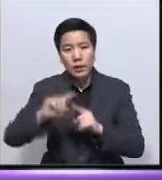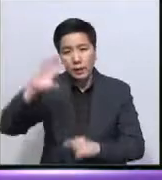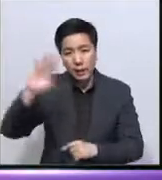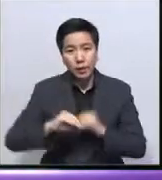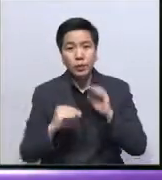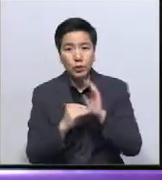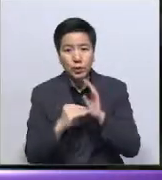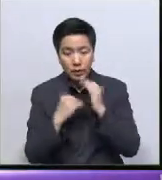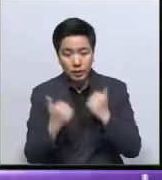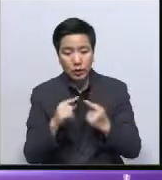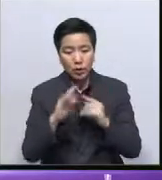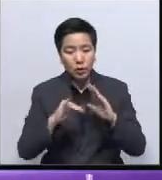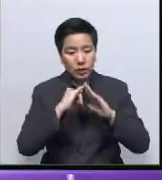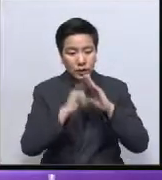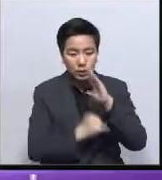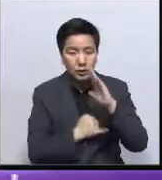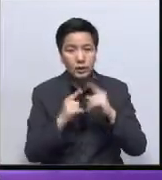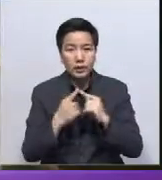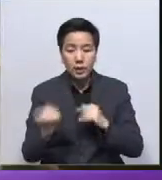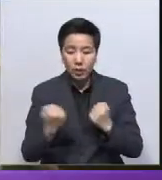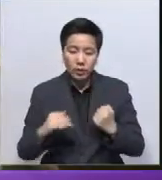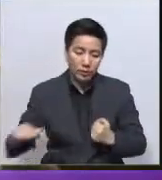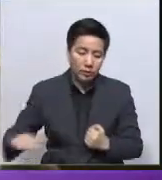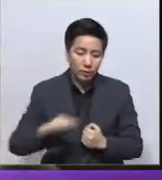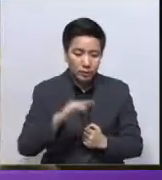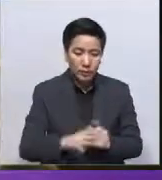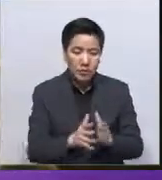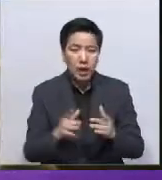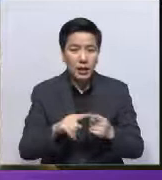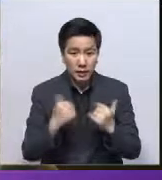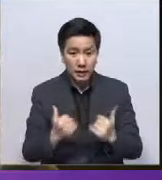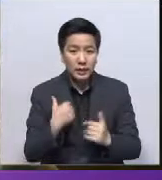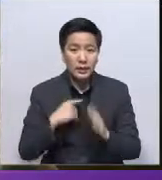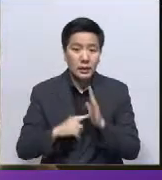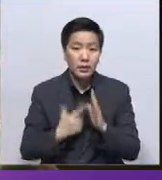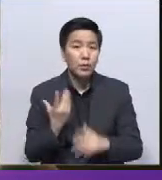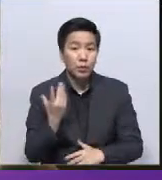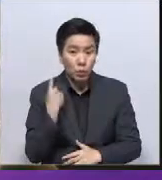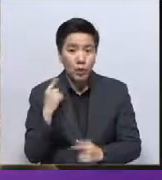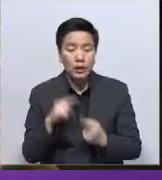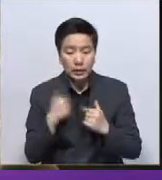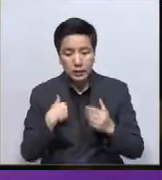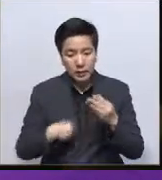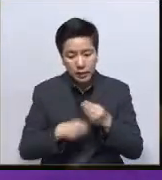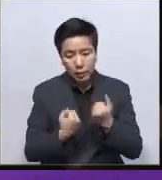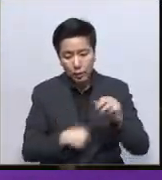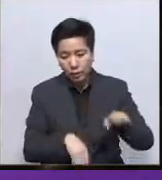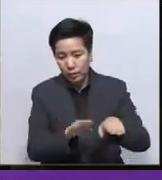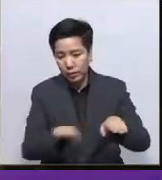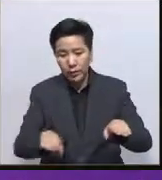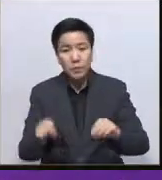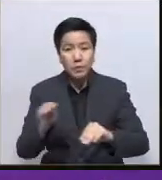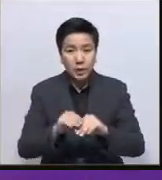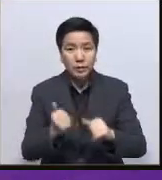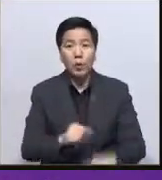เข้ากรุงเทพมหานครจากจังหวัดต่างๆเข้าเทียบท่ารถหนาแน่นสูงสุดตั้งแต่เมื่อวานนี้โดยได้มีการเสริมการเดินรถจากป